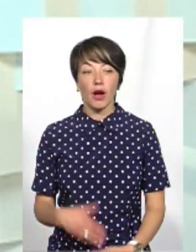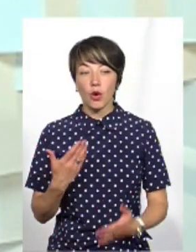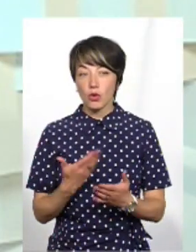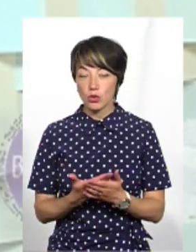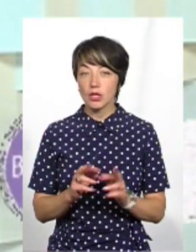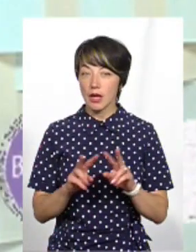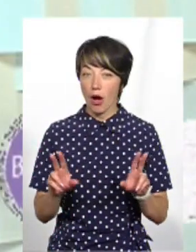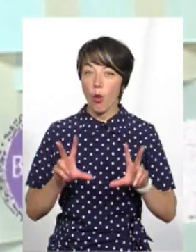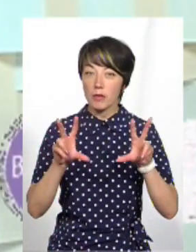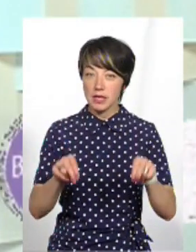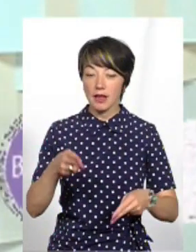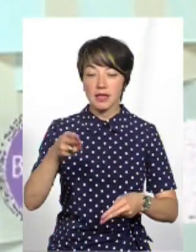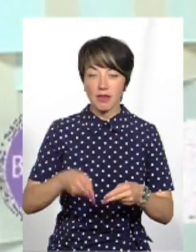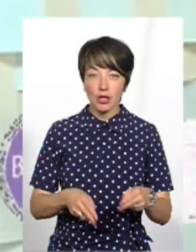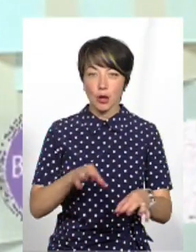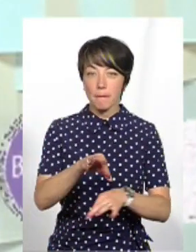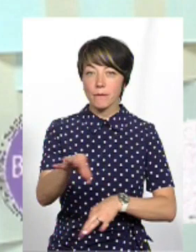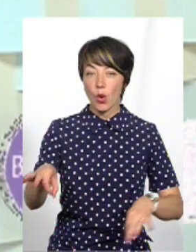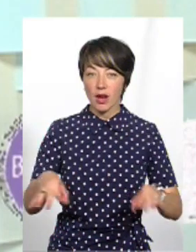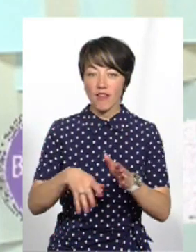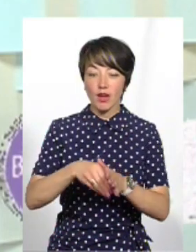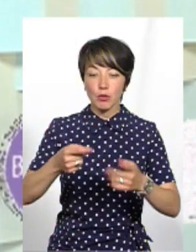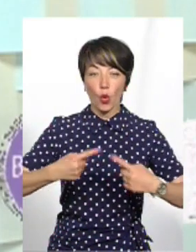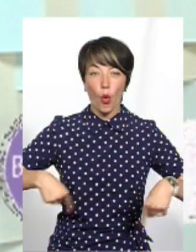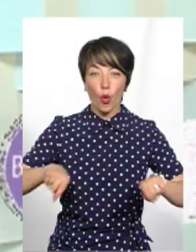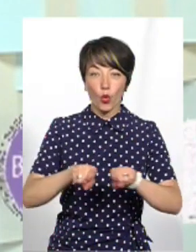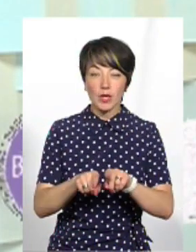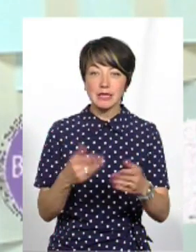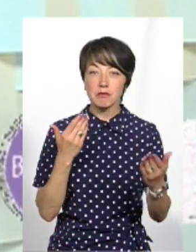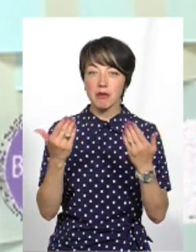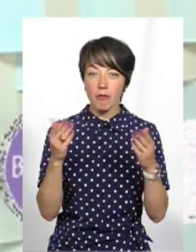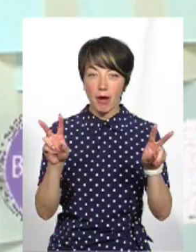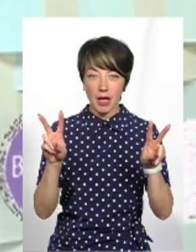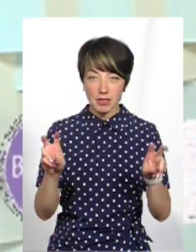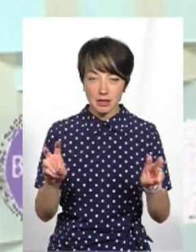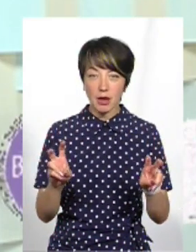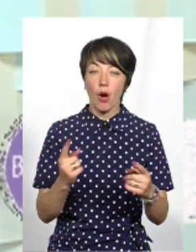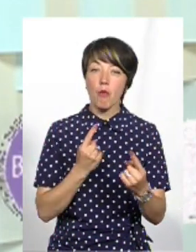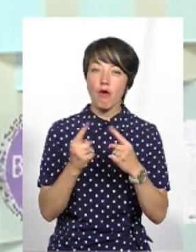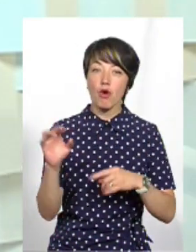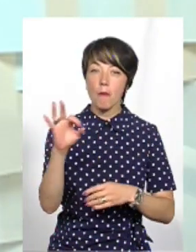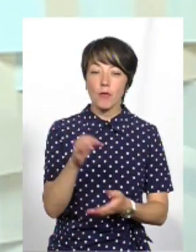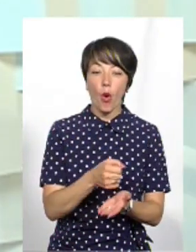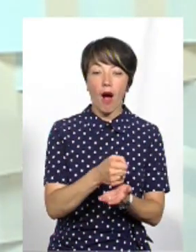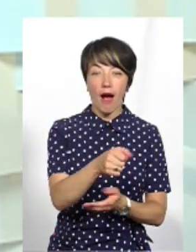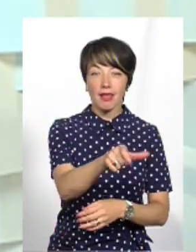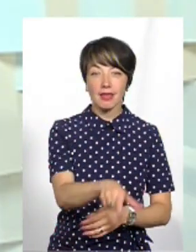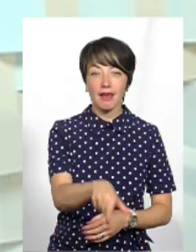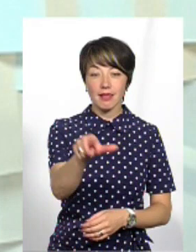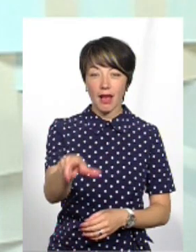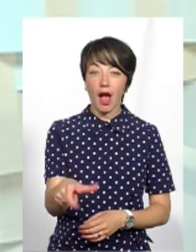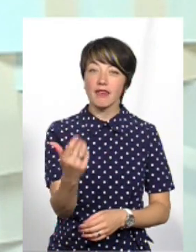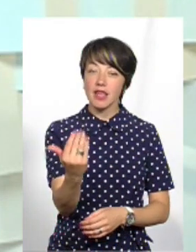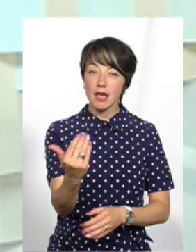Отож, як і обіцяли, на завершення проєкту «Виборчий округ. Співбесіда» поговоримо про кандидатів, а точніше